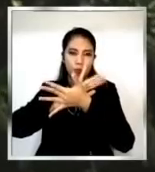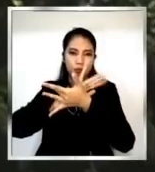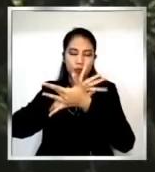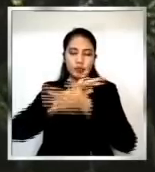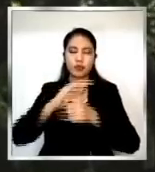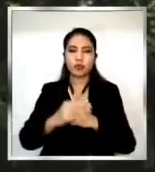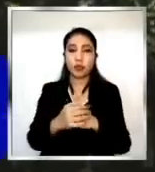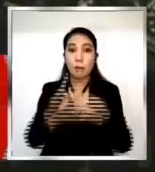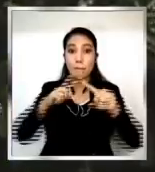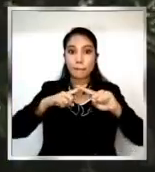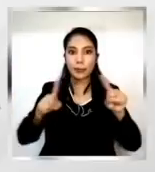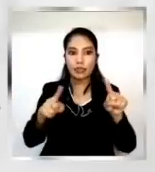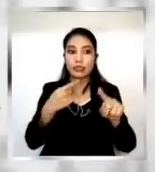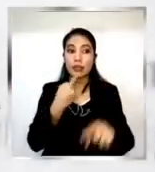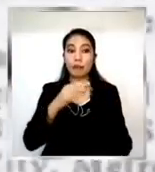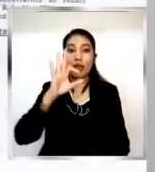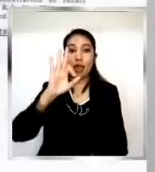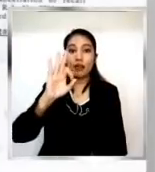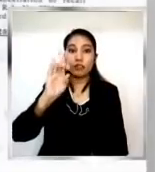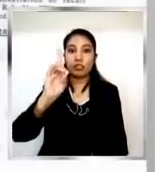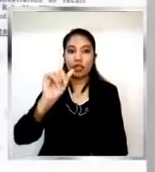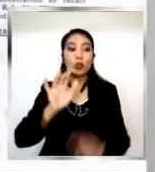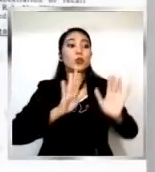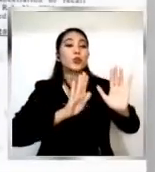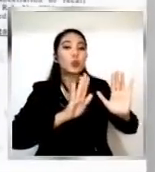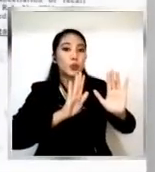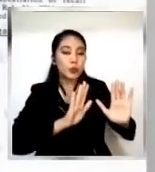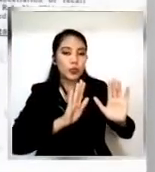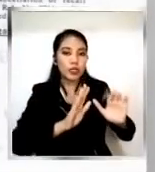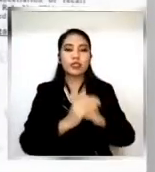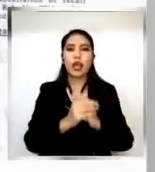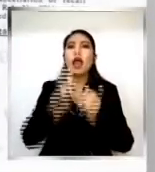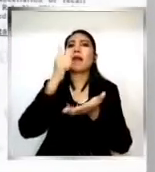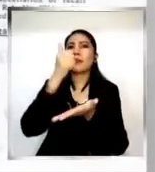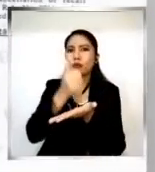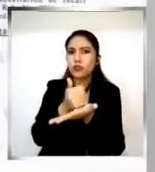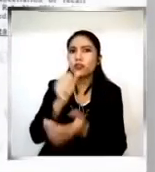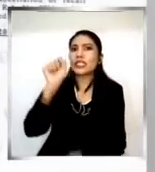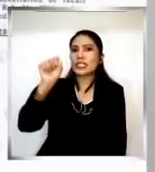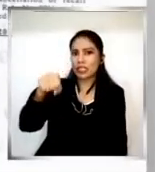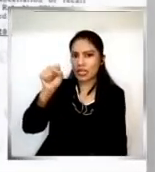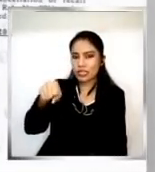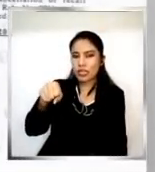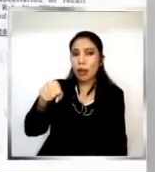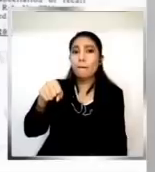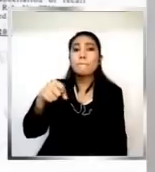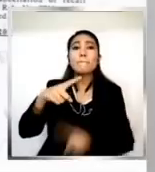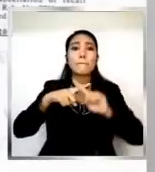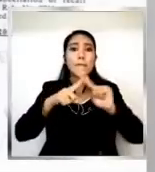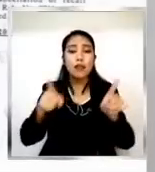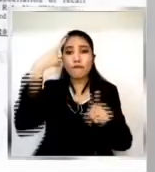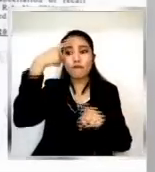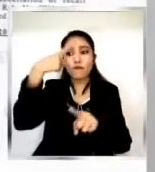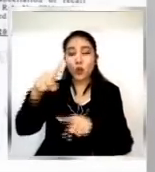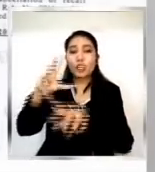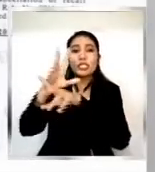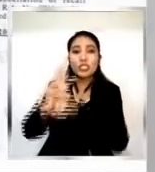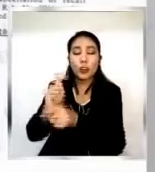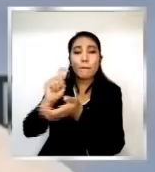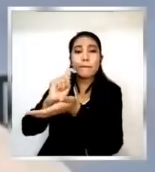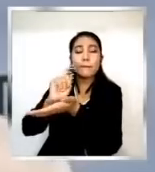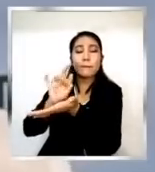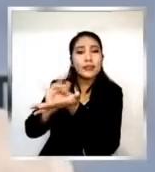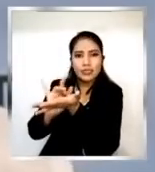and Drug Administration, inaprubahan nga raw nila ito bilang traditional medicine pero hindi bilang gamot sa